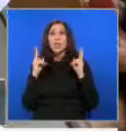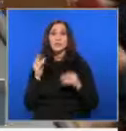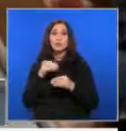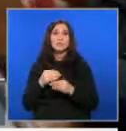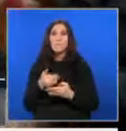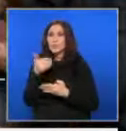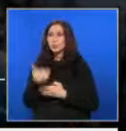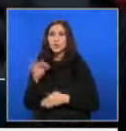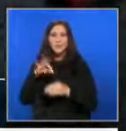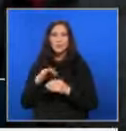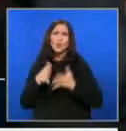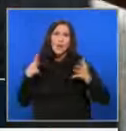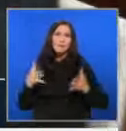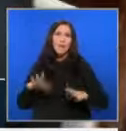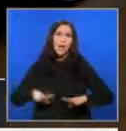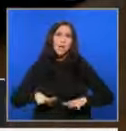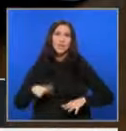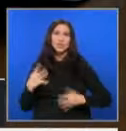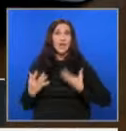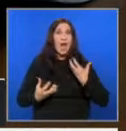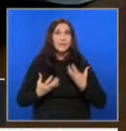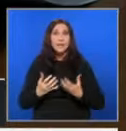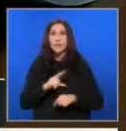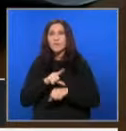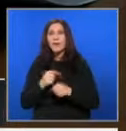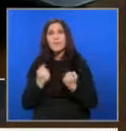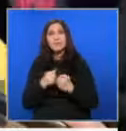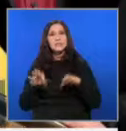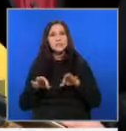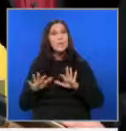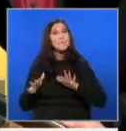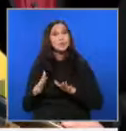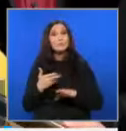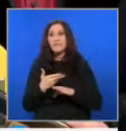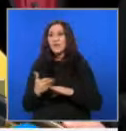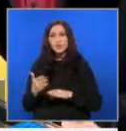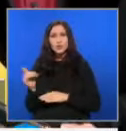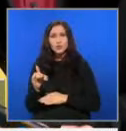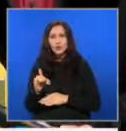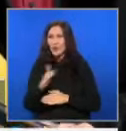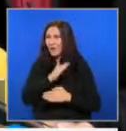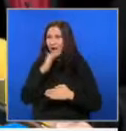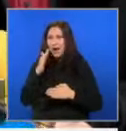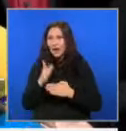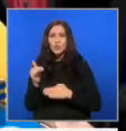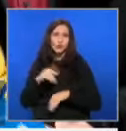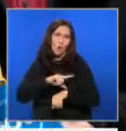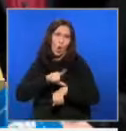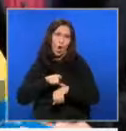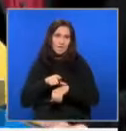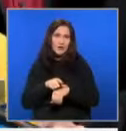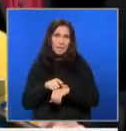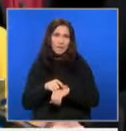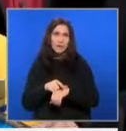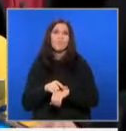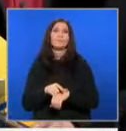предстоящия вод с огромната гражданска енергия по време на местните избори. Може би вече е дошло край, дошло време да